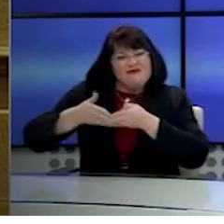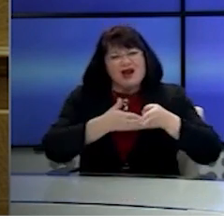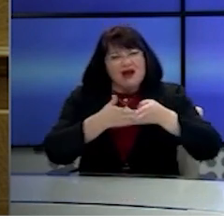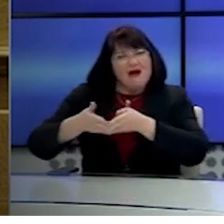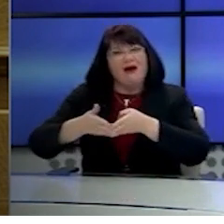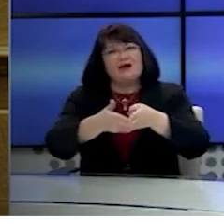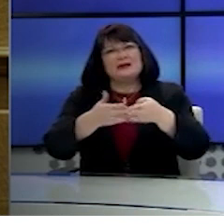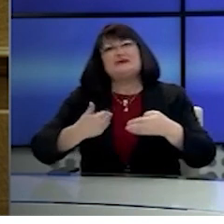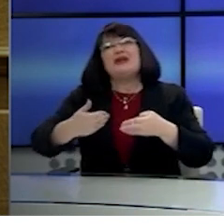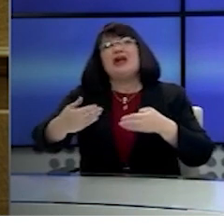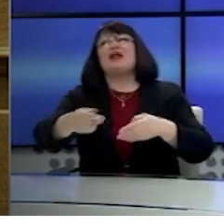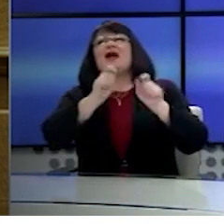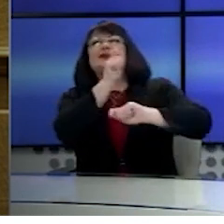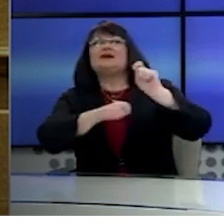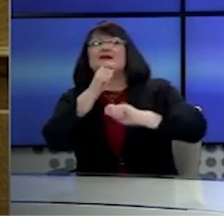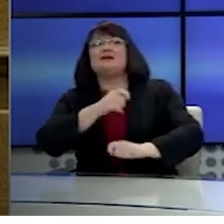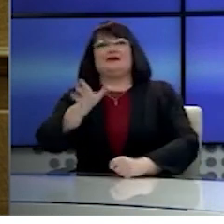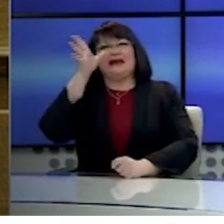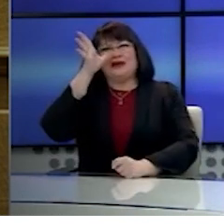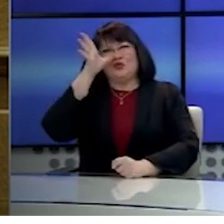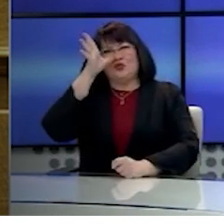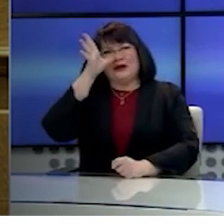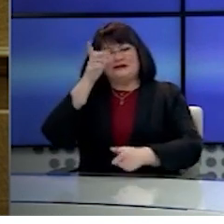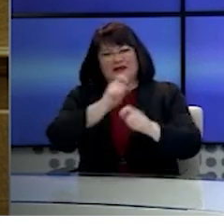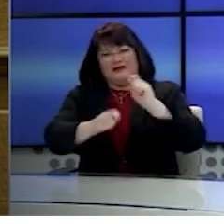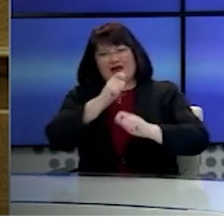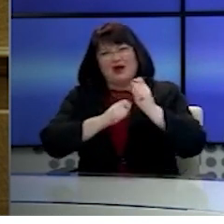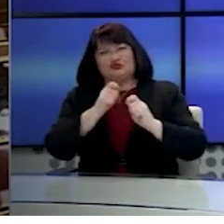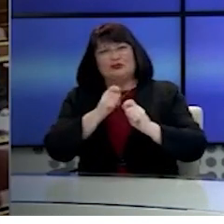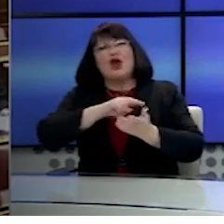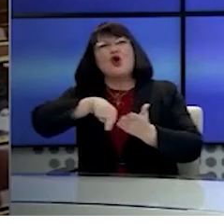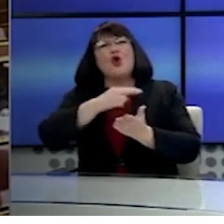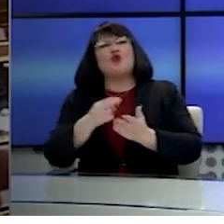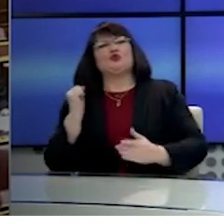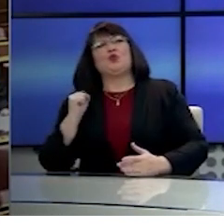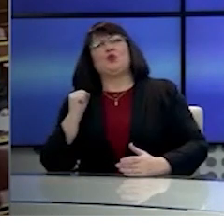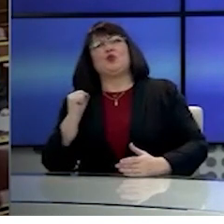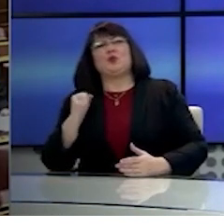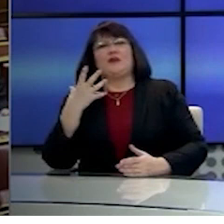δρομολόγηση απόκτησης ναυπήγησης 4 νέων φρεγατών πολλαπλού ρόλου.